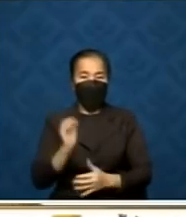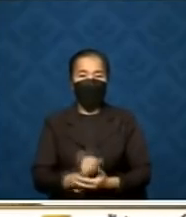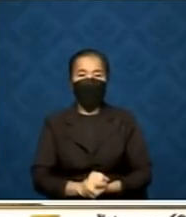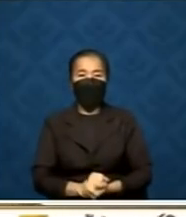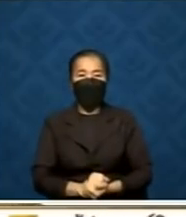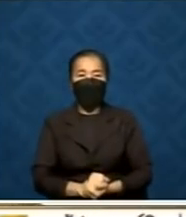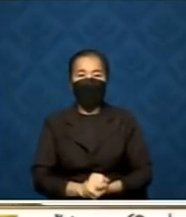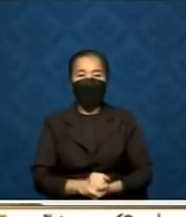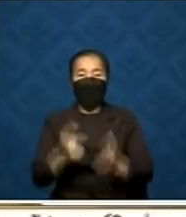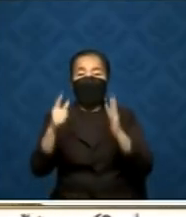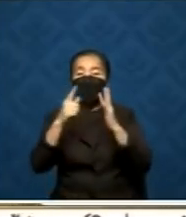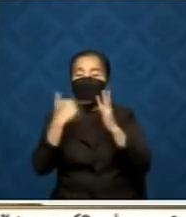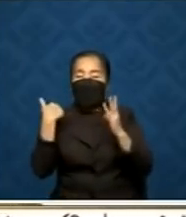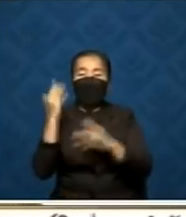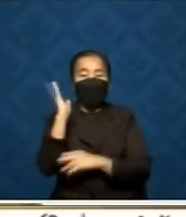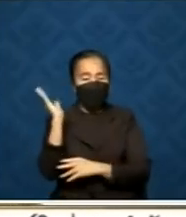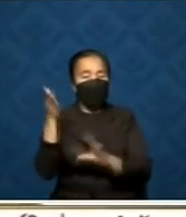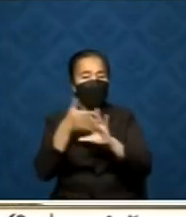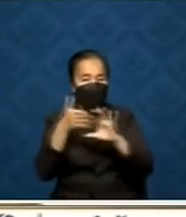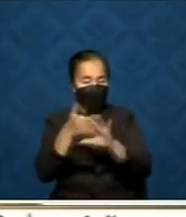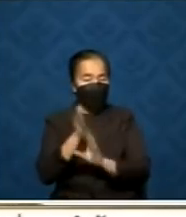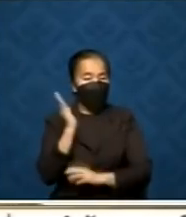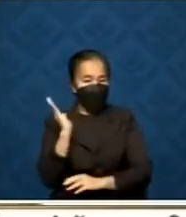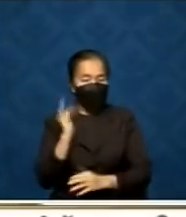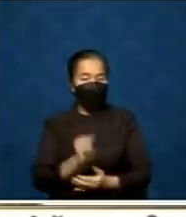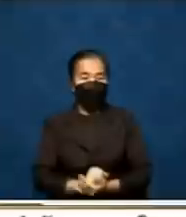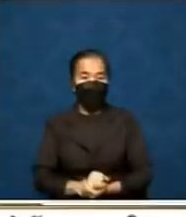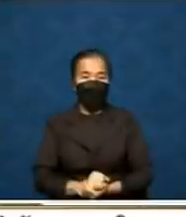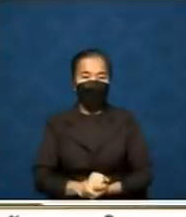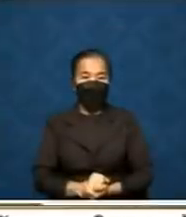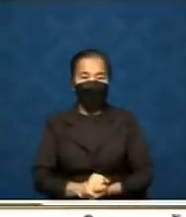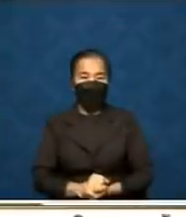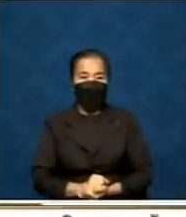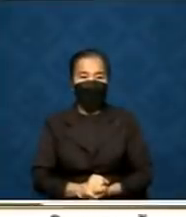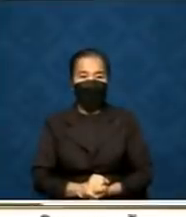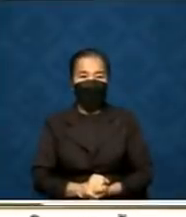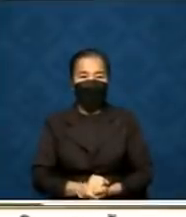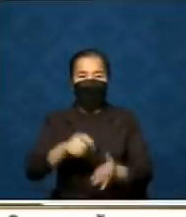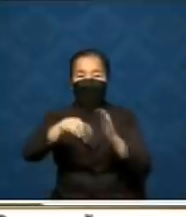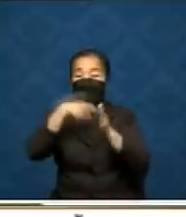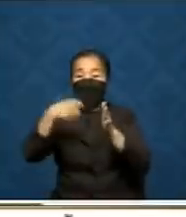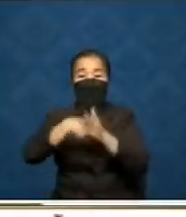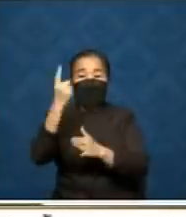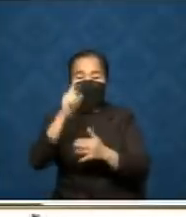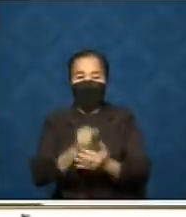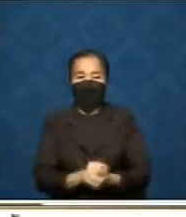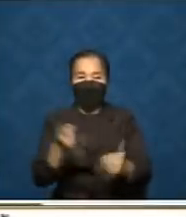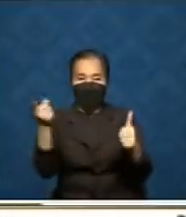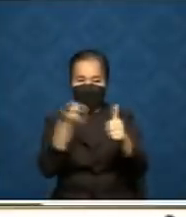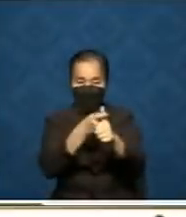แต่เหตุที่ทำให้ประชาชนเป็นทุกข์ขอสไลด์นะครับมีสาเหตุที่ 1